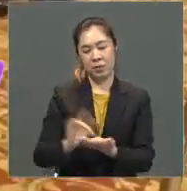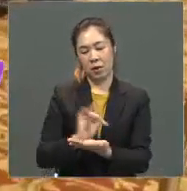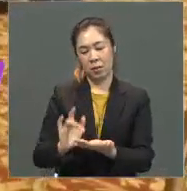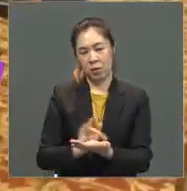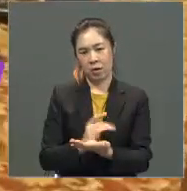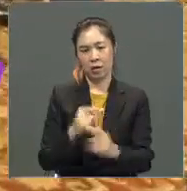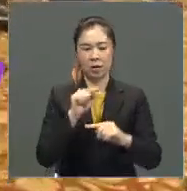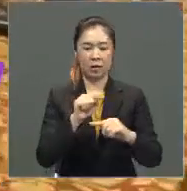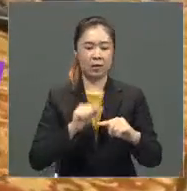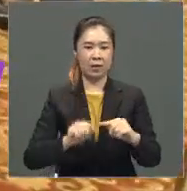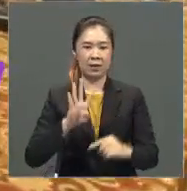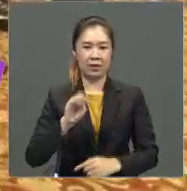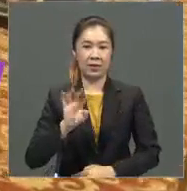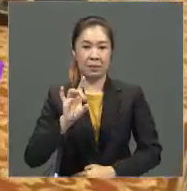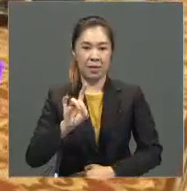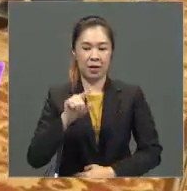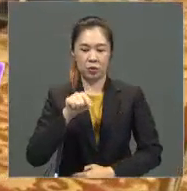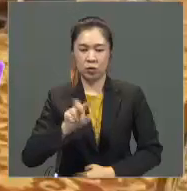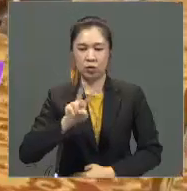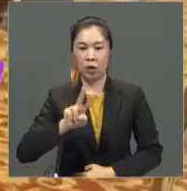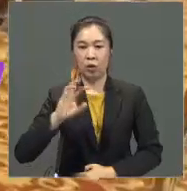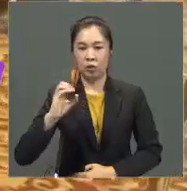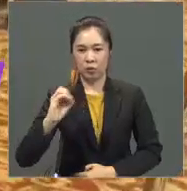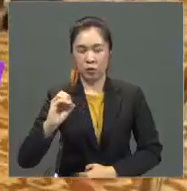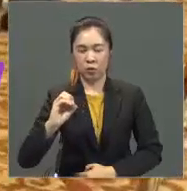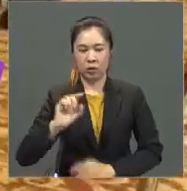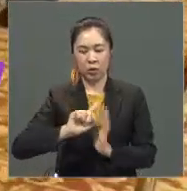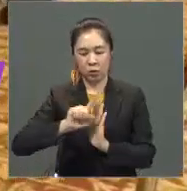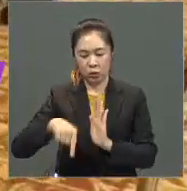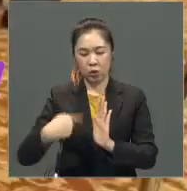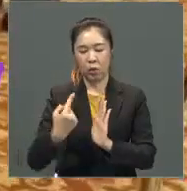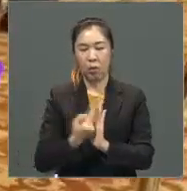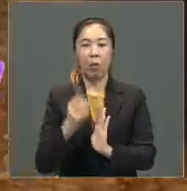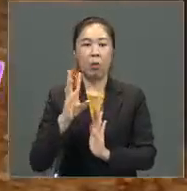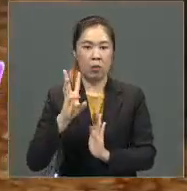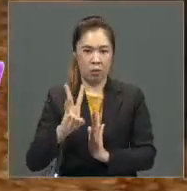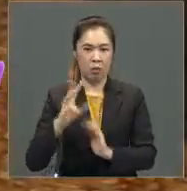เดือนที่มีการให้หยุดอยู่บ้านเพื่อหยุดเชื้อเพื่อชาติเด็กและเยาวชนที่ใช้เวลาอยู่กับเครื่องมือสื่อสารมีเพิ่มขึ้นถึงร้อยละ40 8.20หรือมากกว่า 6ชั่วโมงขึ้นไปค่ะและระหว่างที่